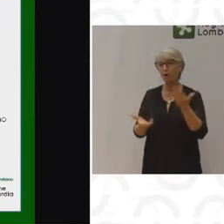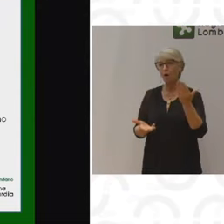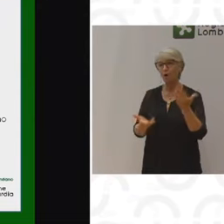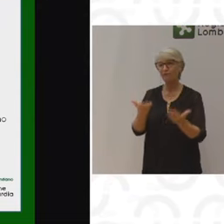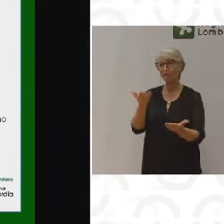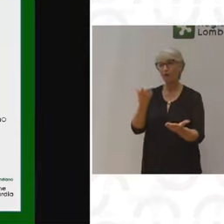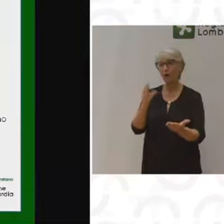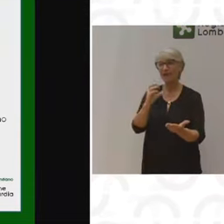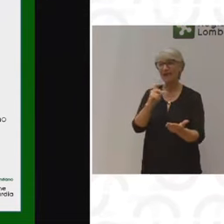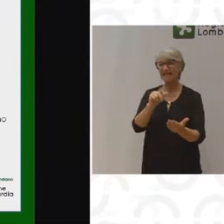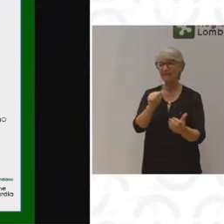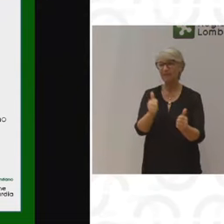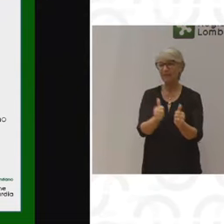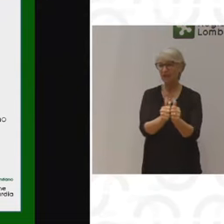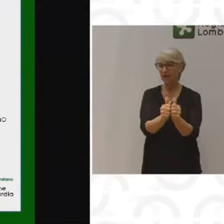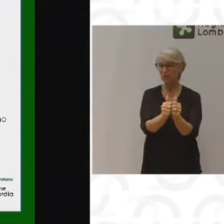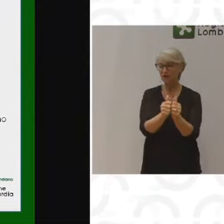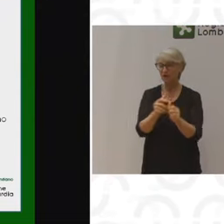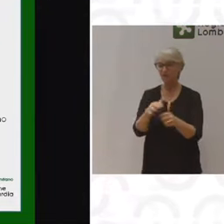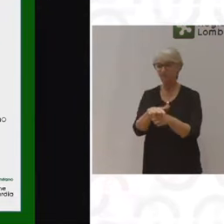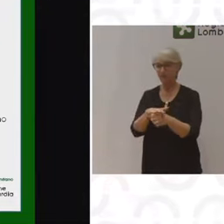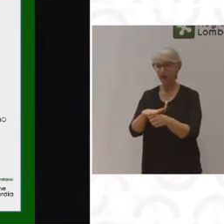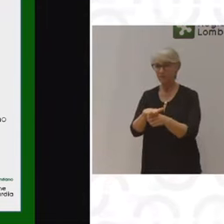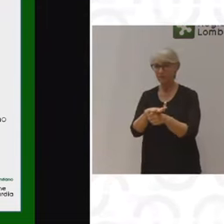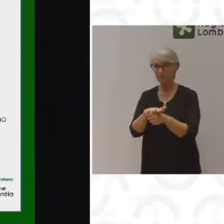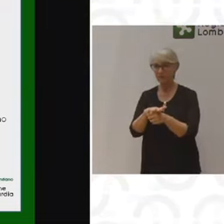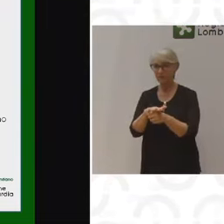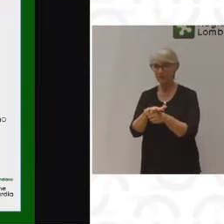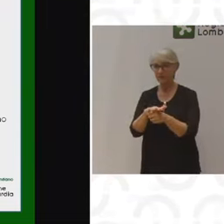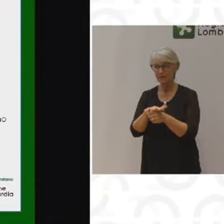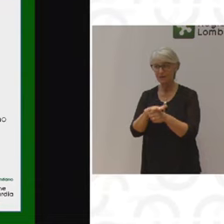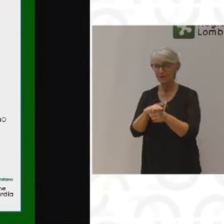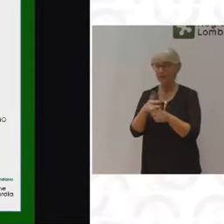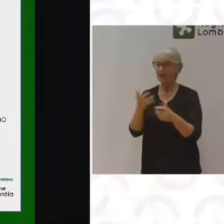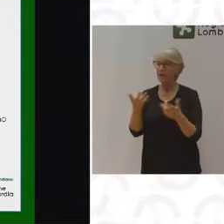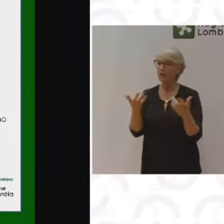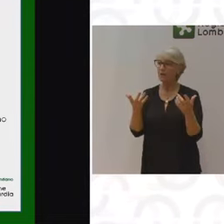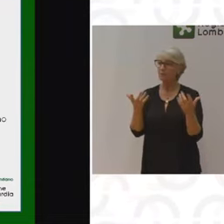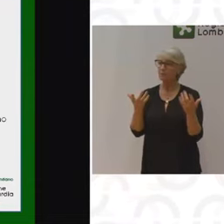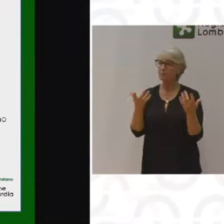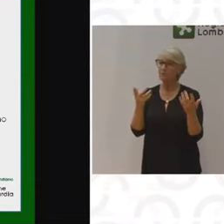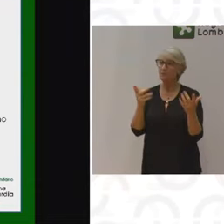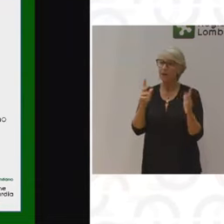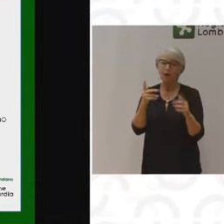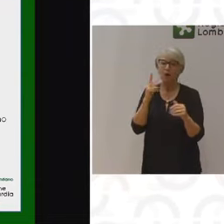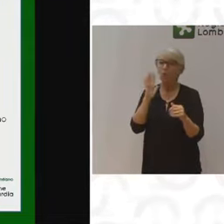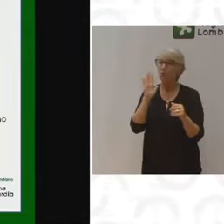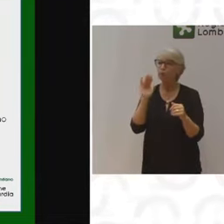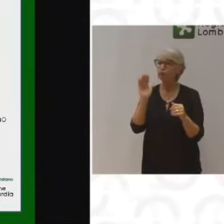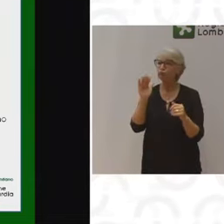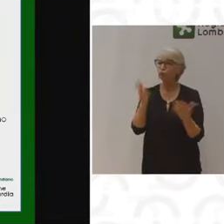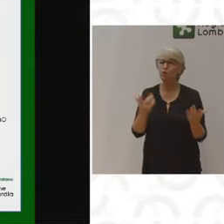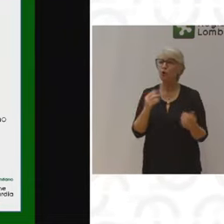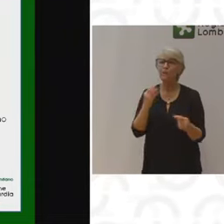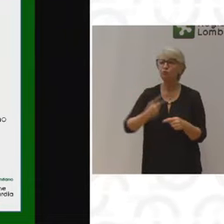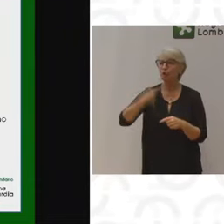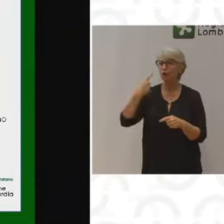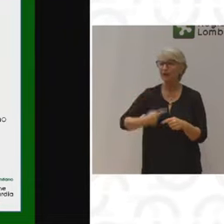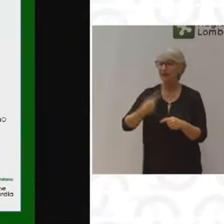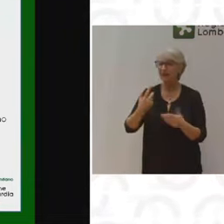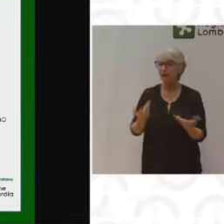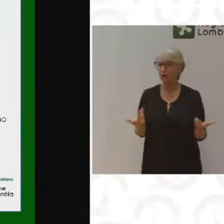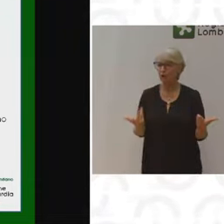manager e famiglie e persone ed enti è giornaliero, deve essere giornaliero, e questa è